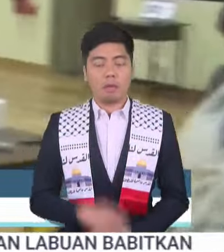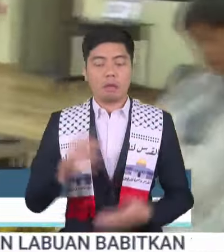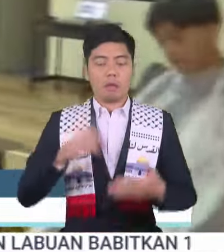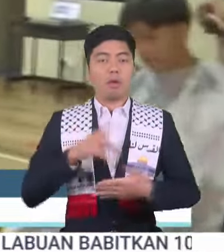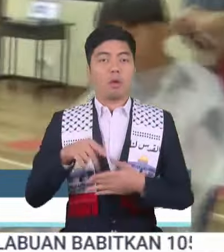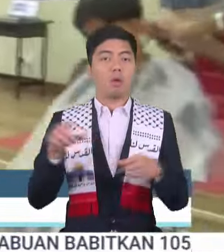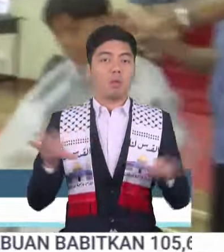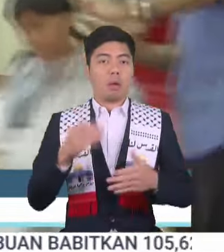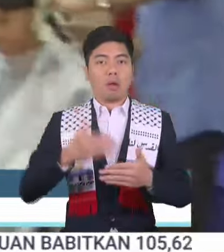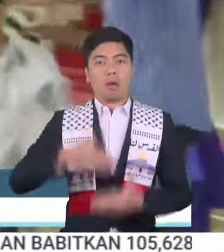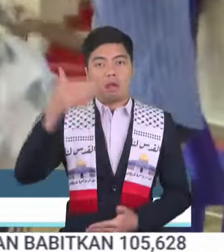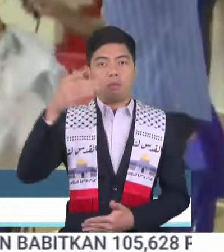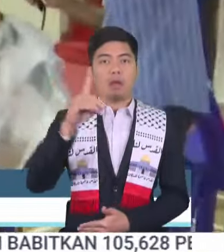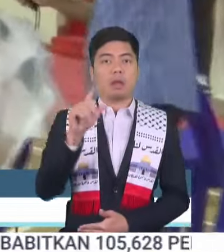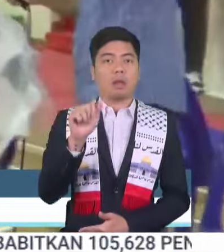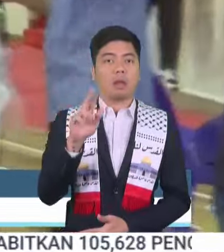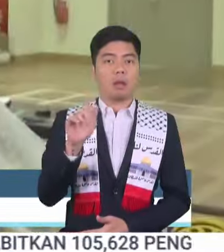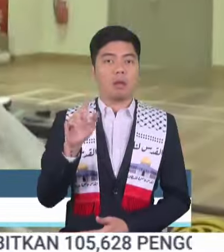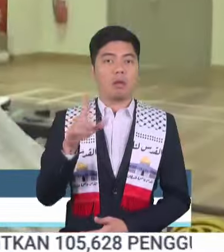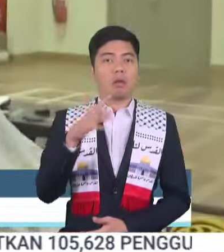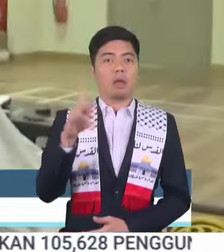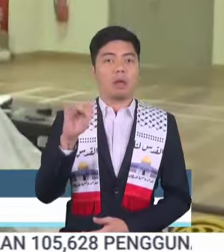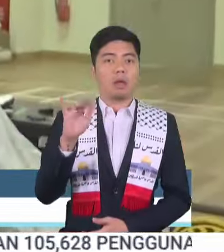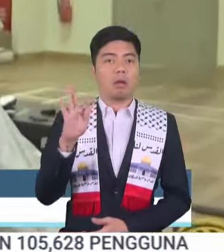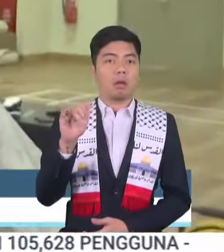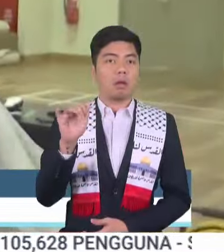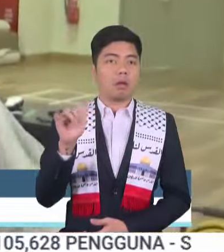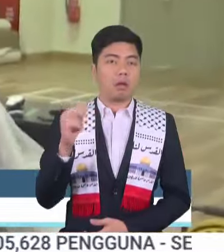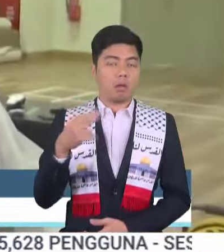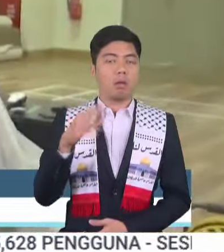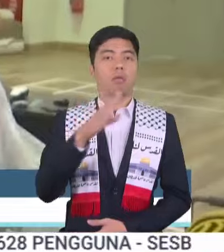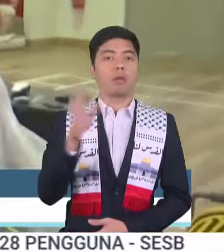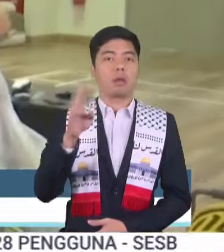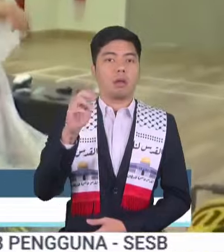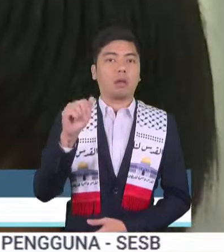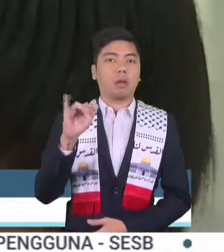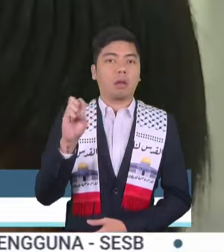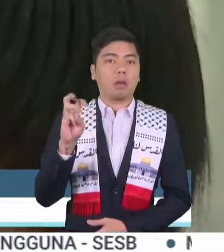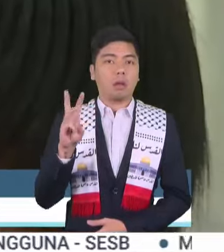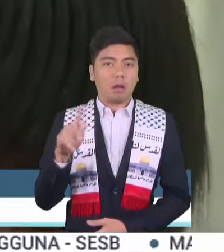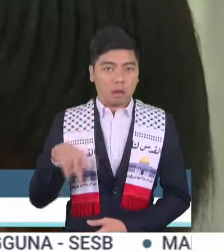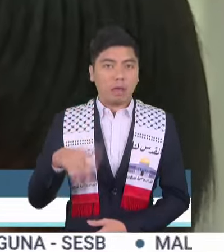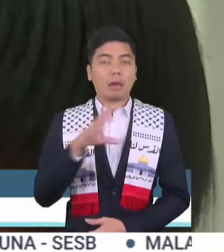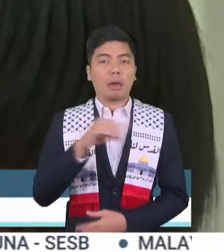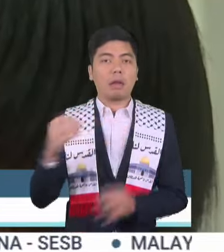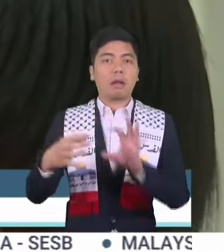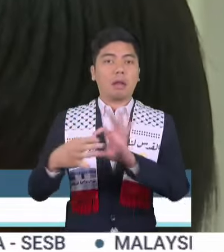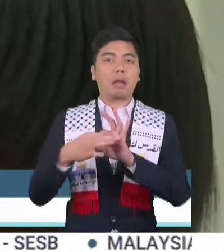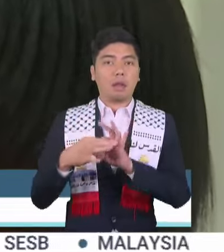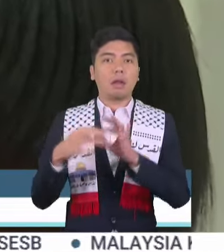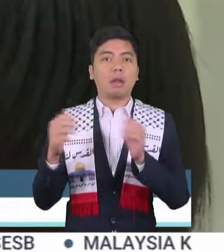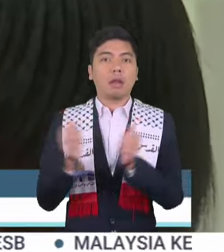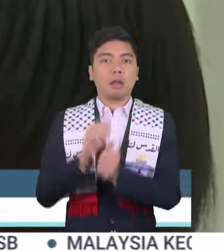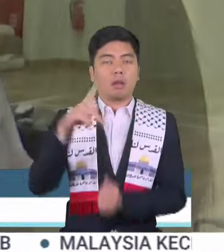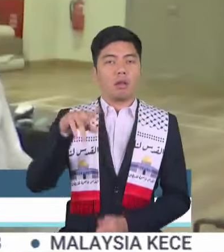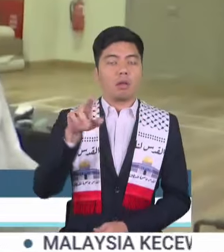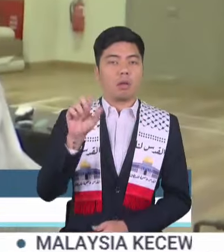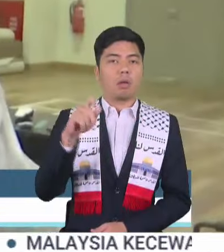Program berlangsung di Kompleks Darul Kifayah Mawib mendapat kerjasama Persatuan Suri dan Anggota Wanita Perkhidmatan Awam Malaysia Puspanita.